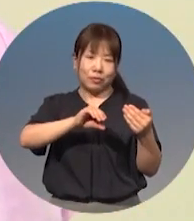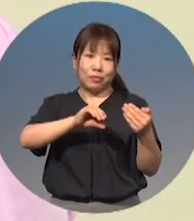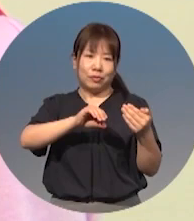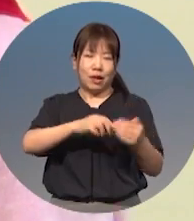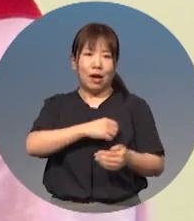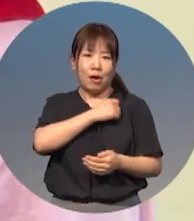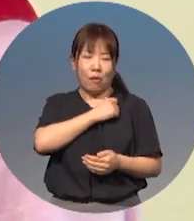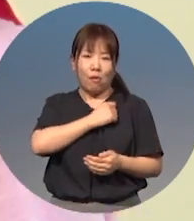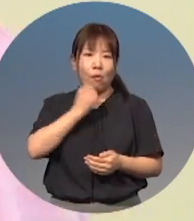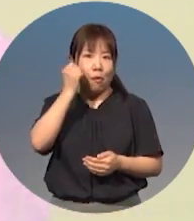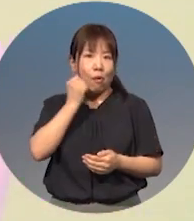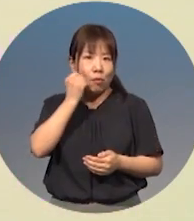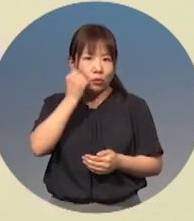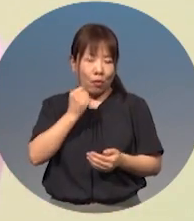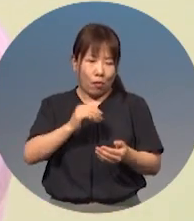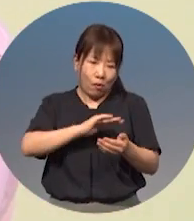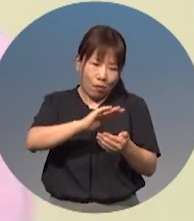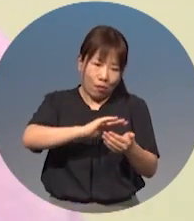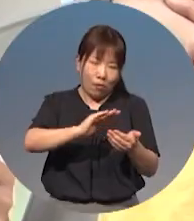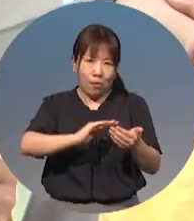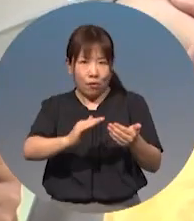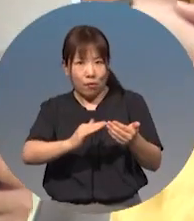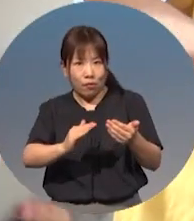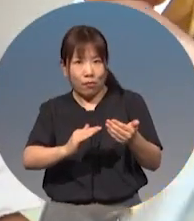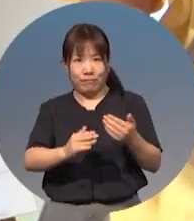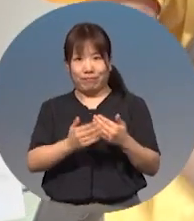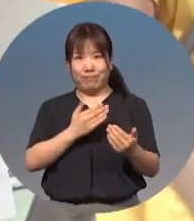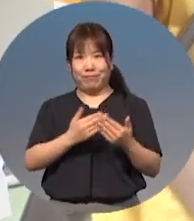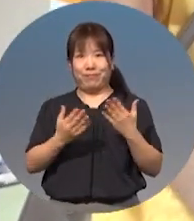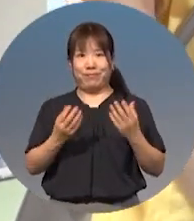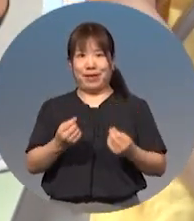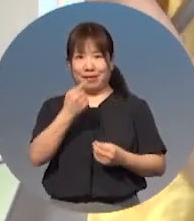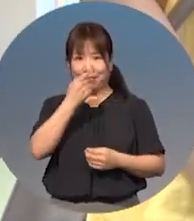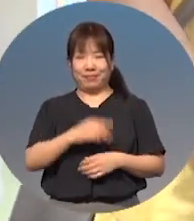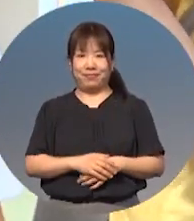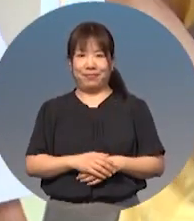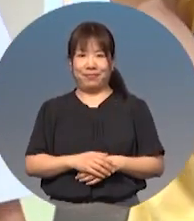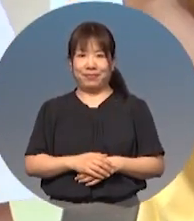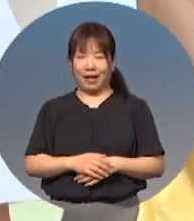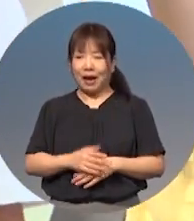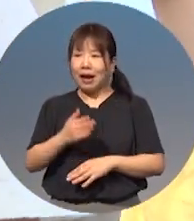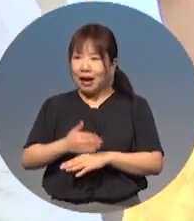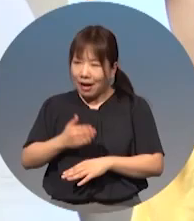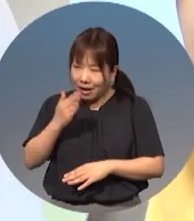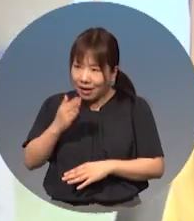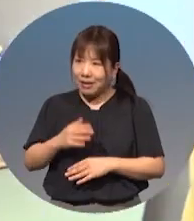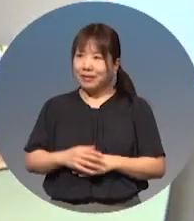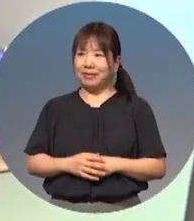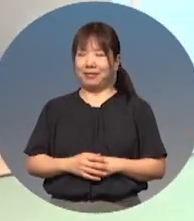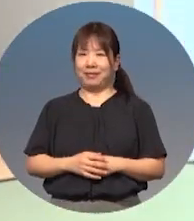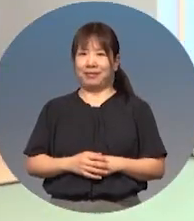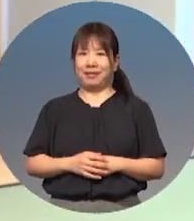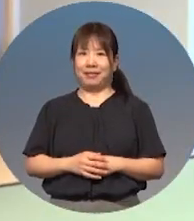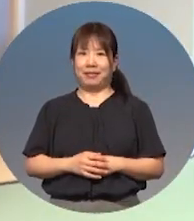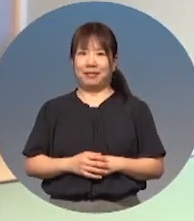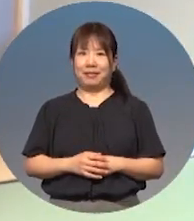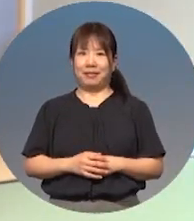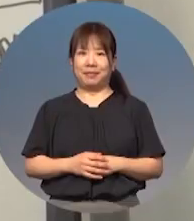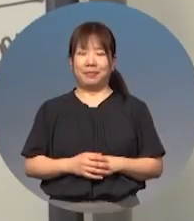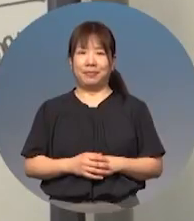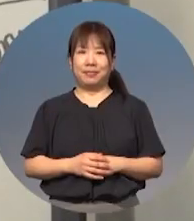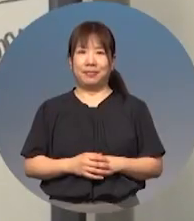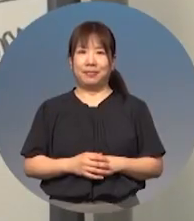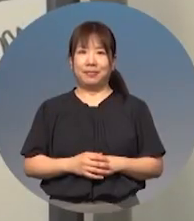洗ってあげたりしていますありがとうございますありがとうございますあとは大丈夫